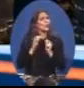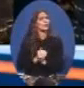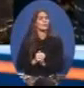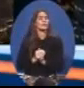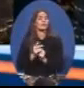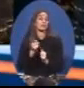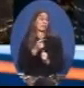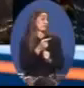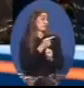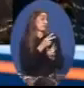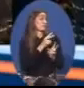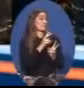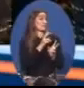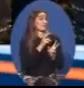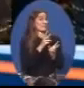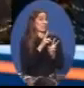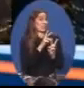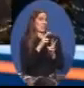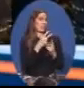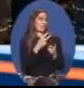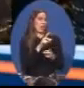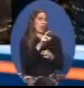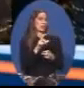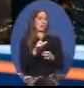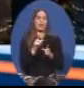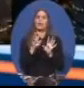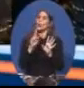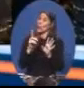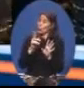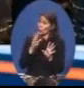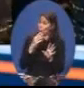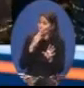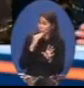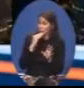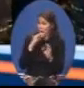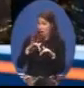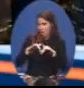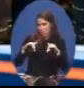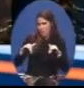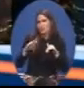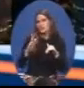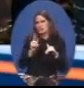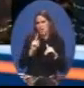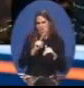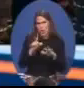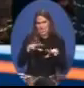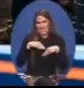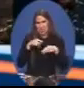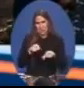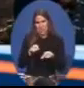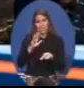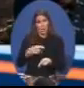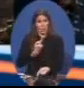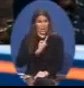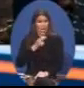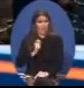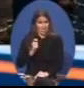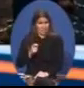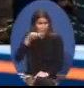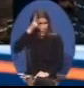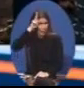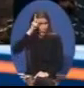לפחות אפשר להשאיר אתכם בסתימת פיות. זה לא רק סתם היה דיון על אפרטהייד, שכמובן לא הייתה הסכמה על הדבר הזה, וגם אני כחברת כנסת